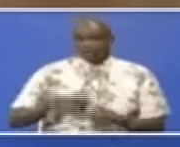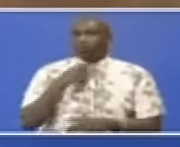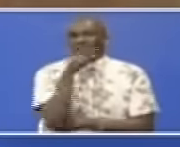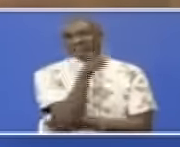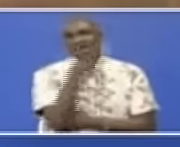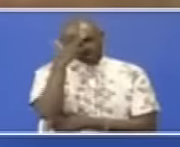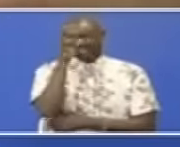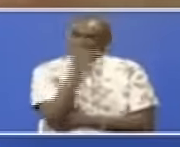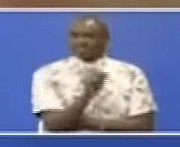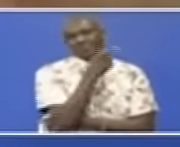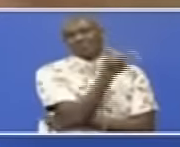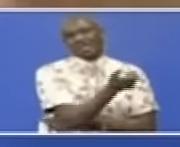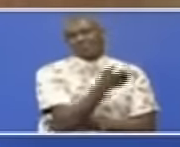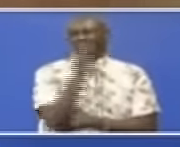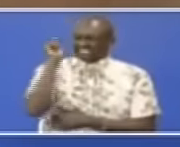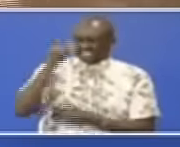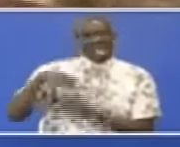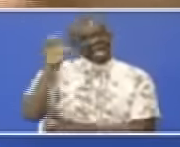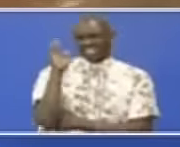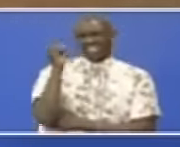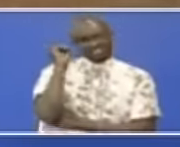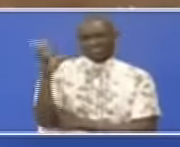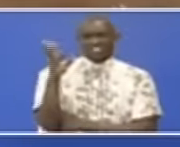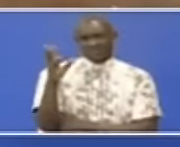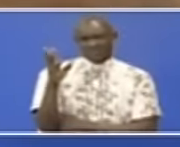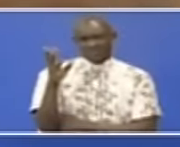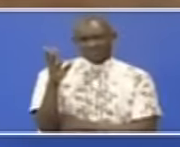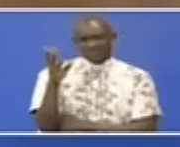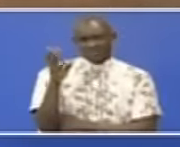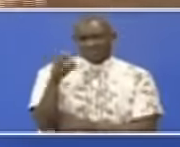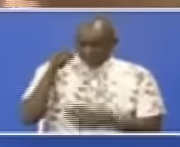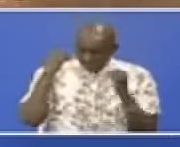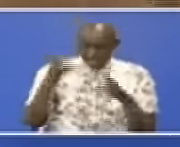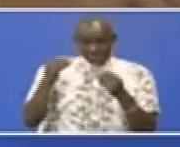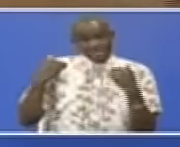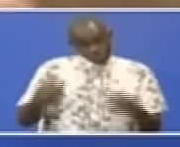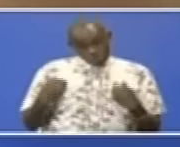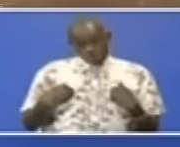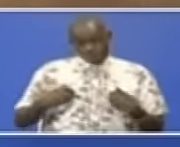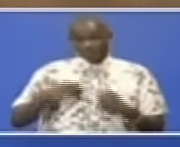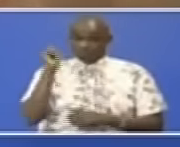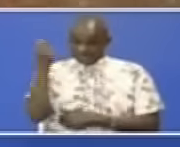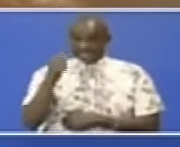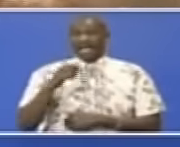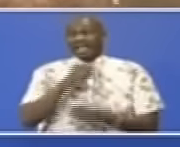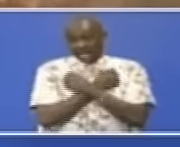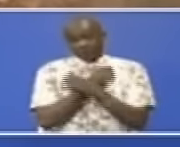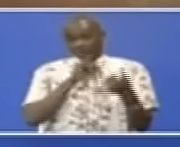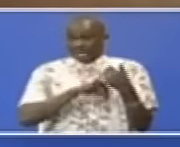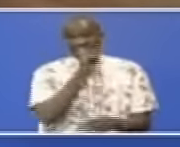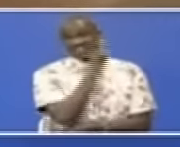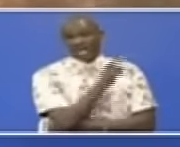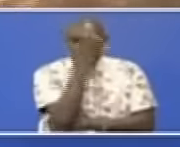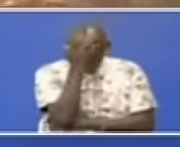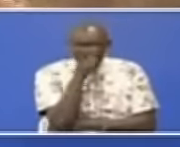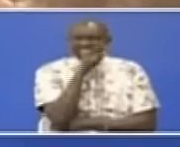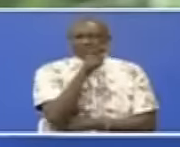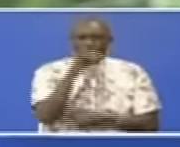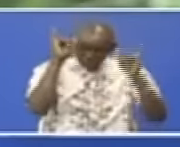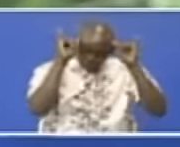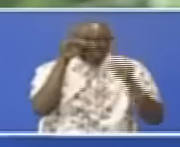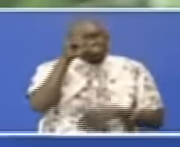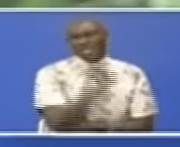ng'ambo ama watu wa Kenya, wao wanapendelea kuoa huku kisababu wanaona mahari ni